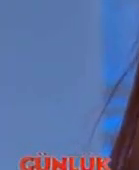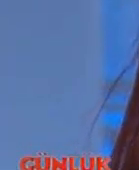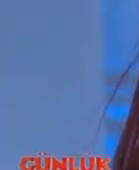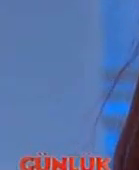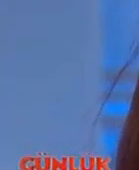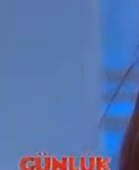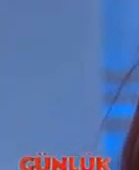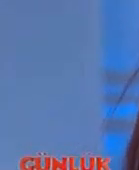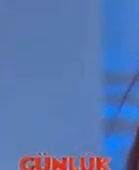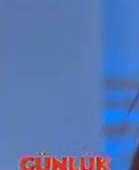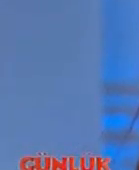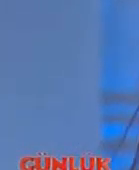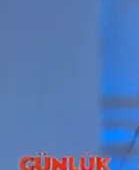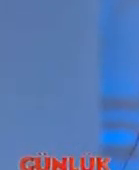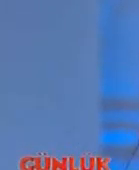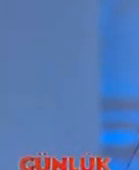unutamam.